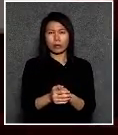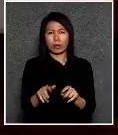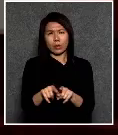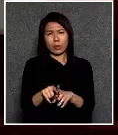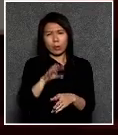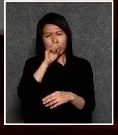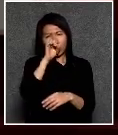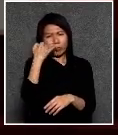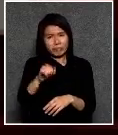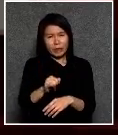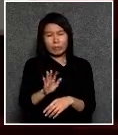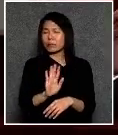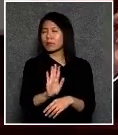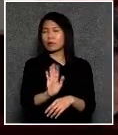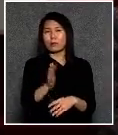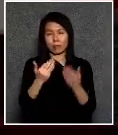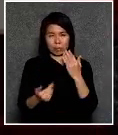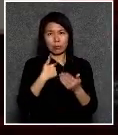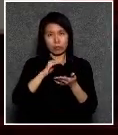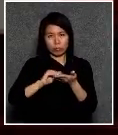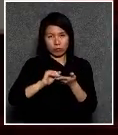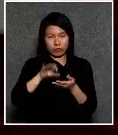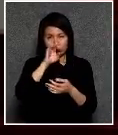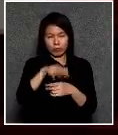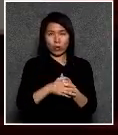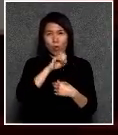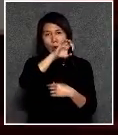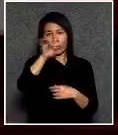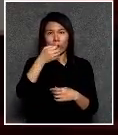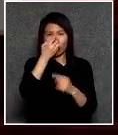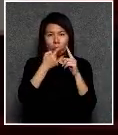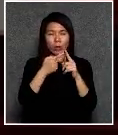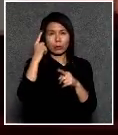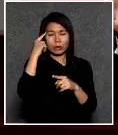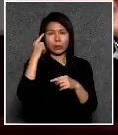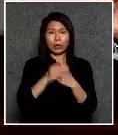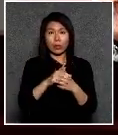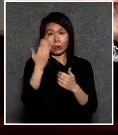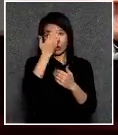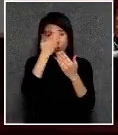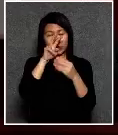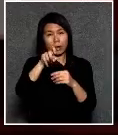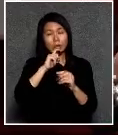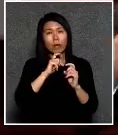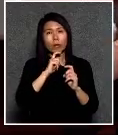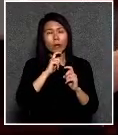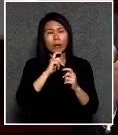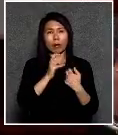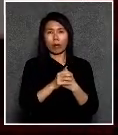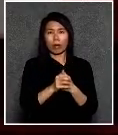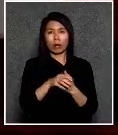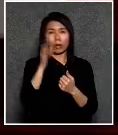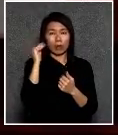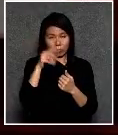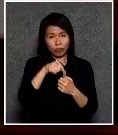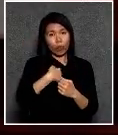以發言。係咪？所以呢個必須要搞清楚。佢話要講俾全香港市民聽。嗱，如果有睇緊電視嗰啲人咧，我諗聽我講嘅多過聽佢